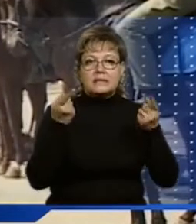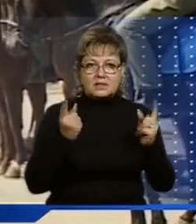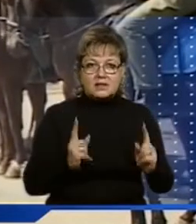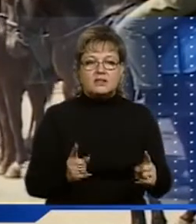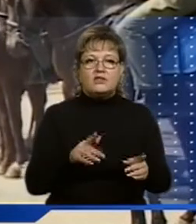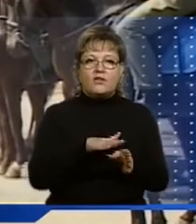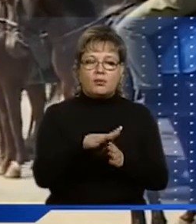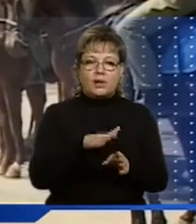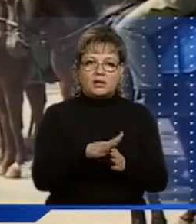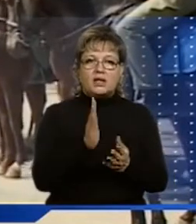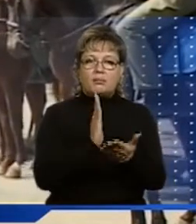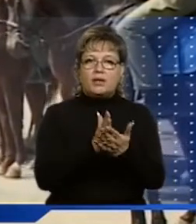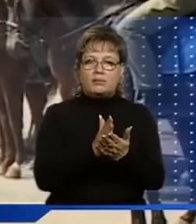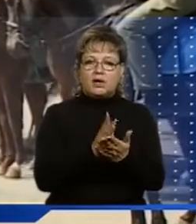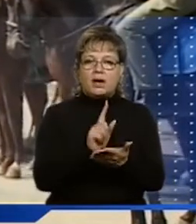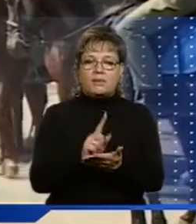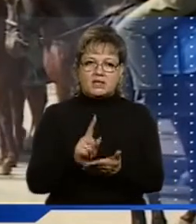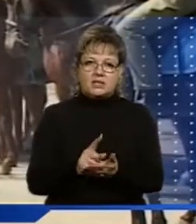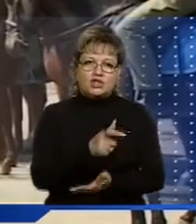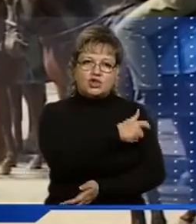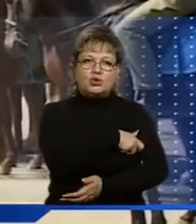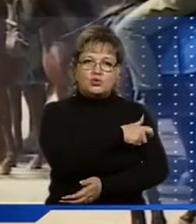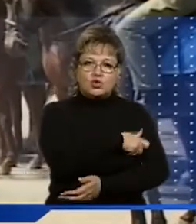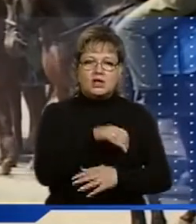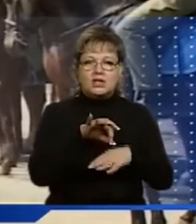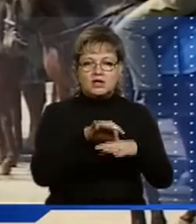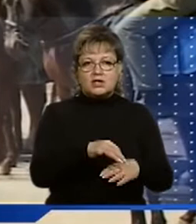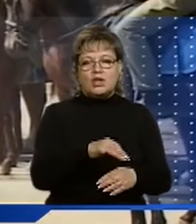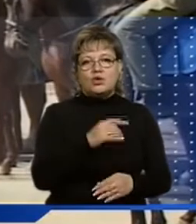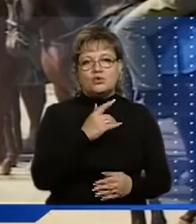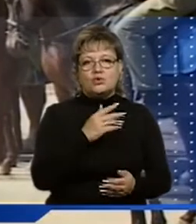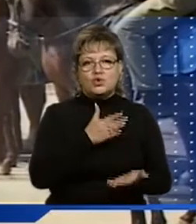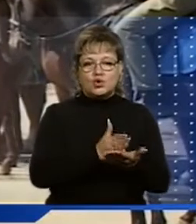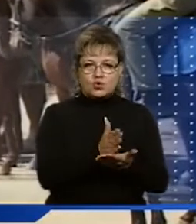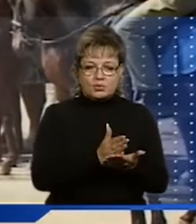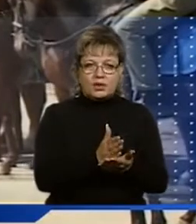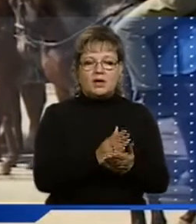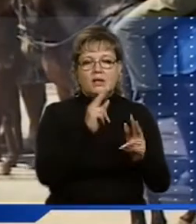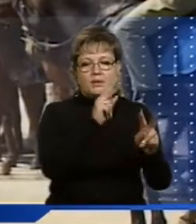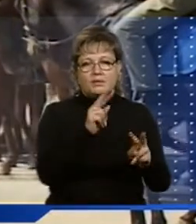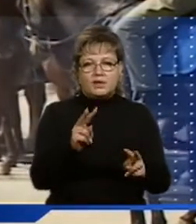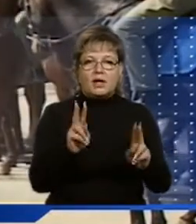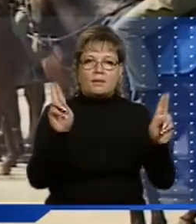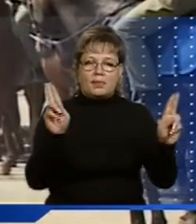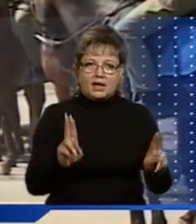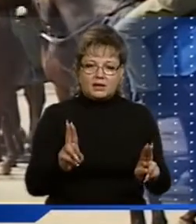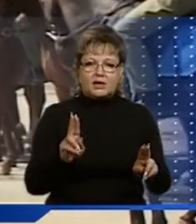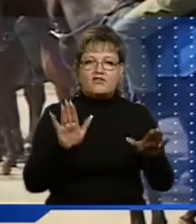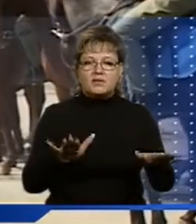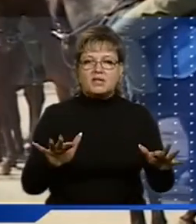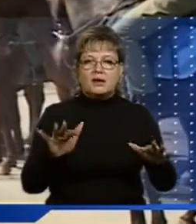естественно, для выполнения прямых обязанностей конных дружин по несению службы, охране общественного порядка, в местах массового